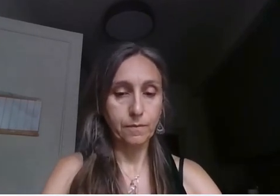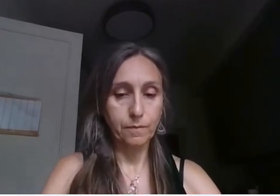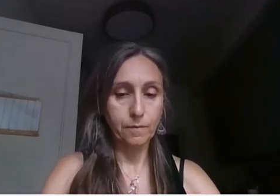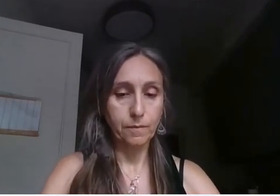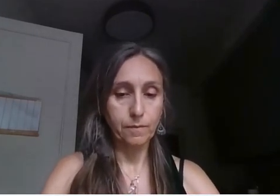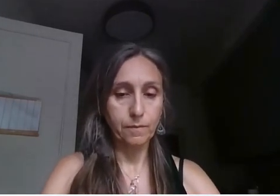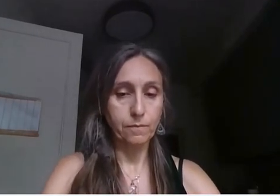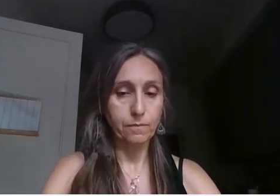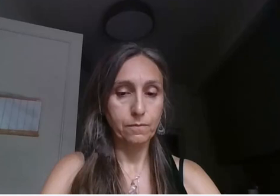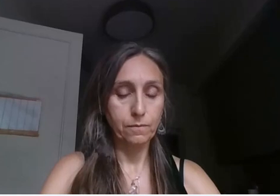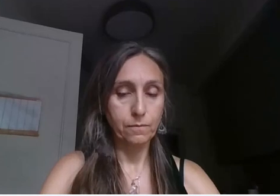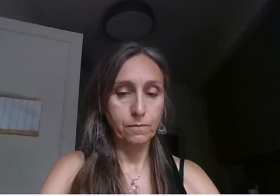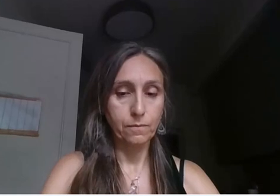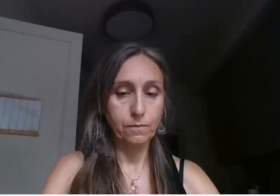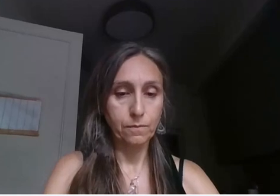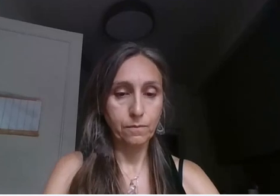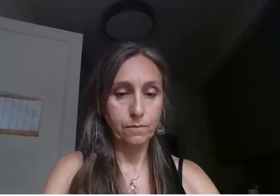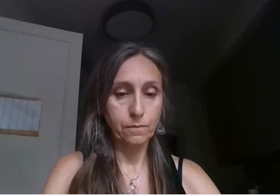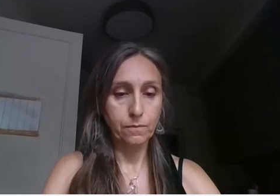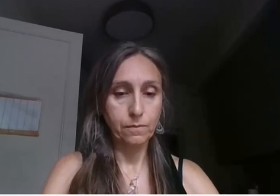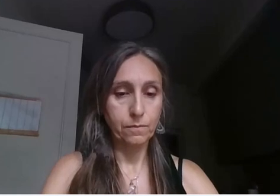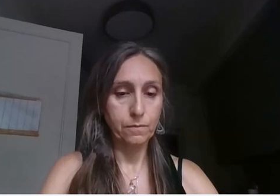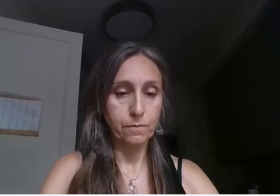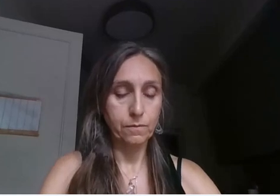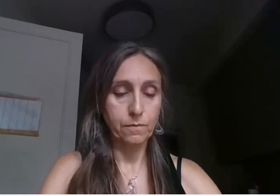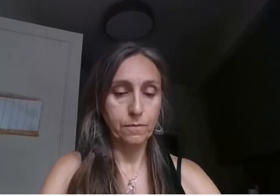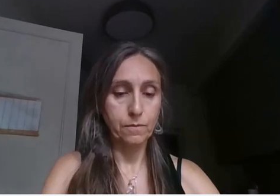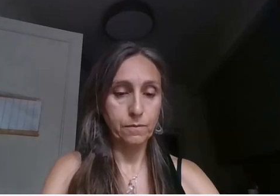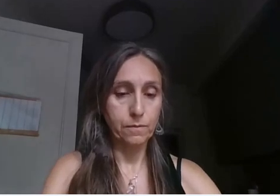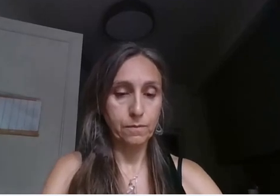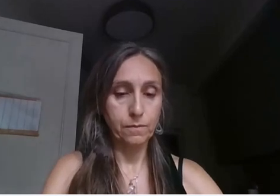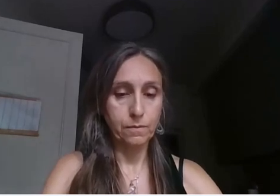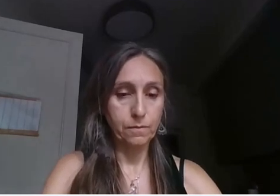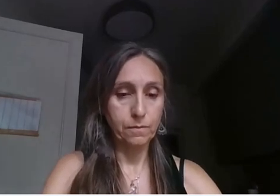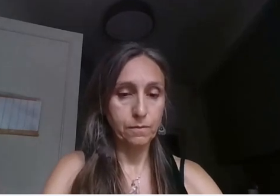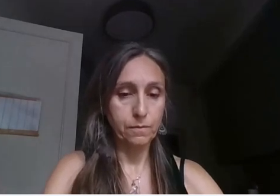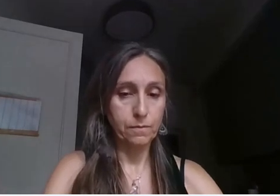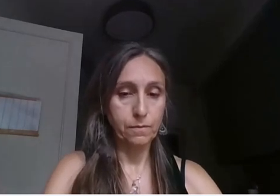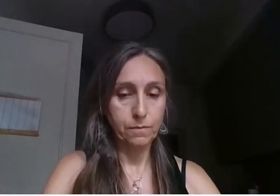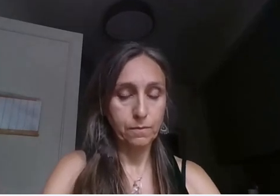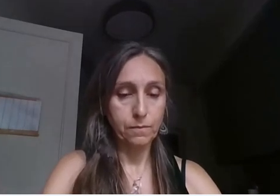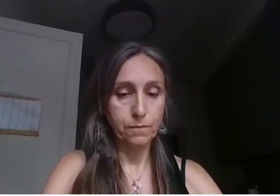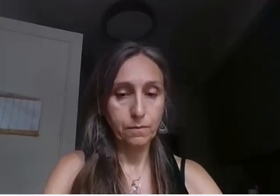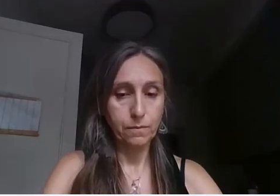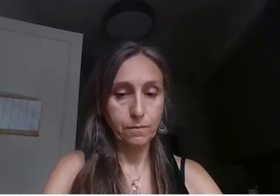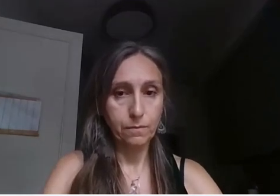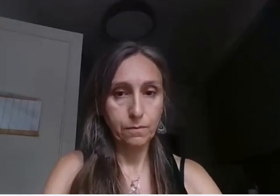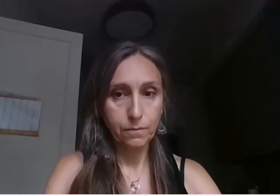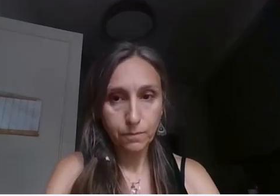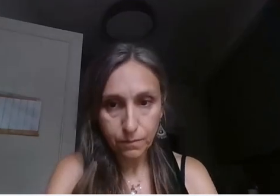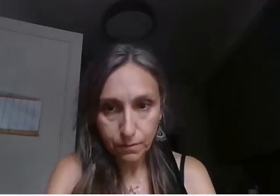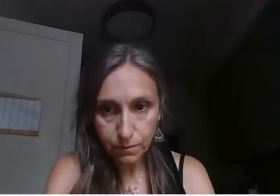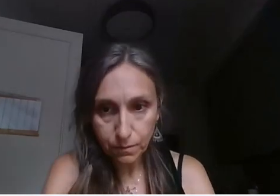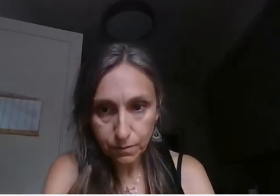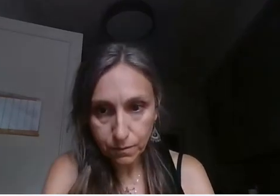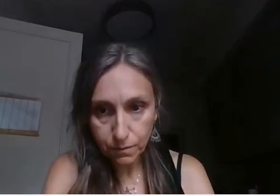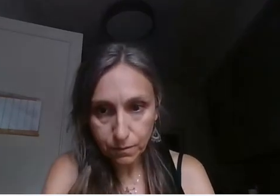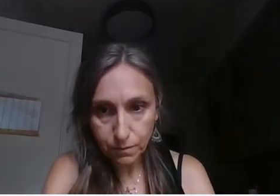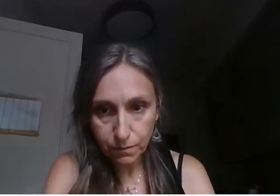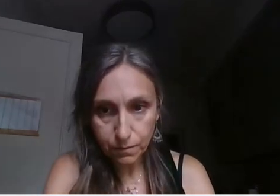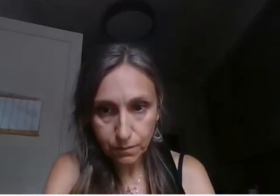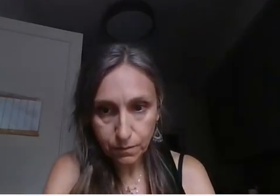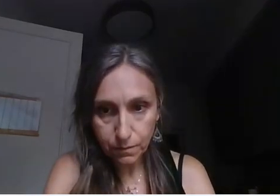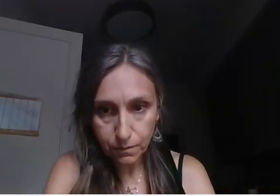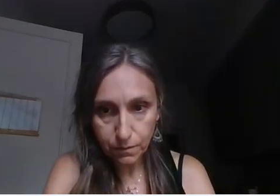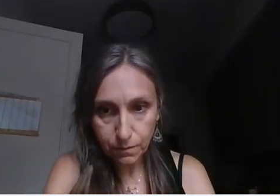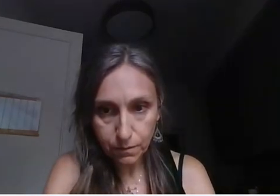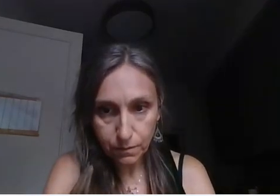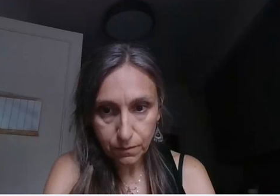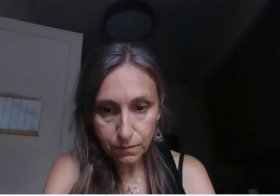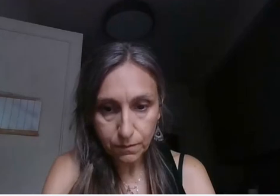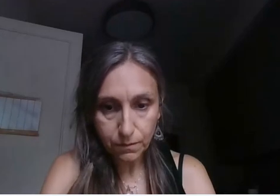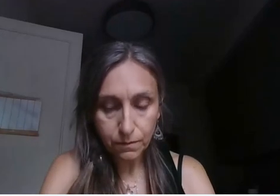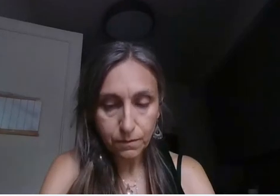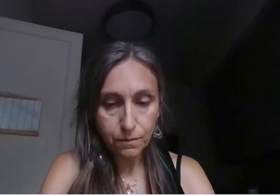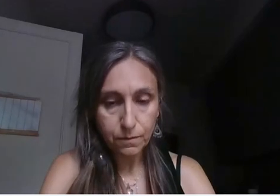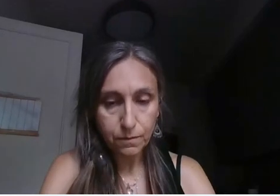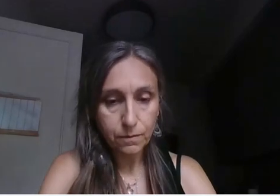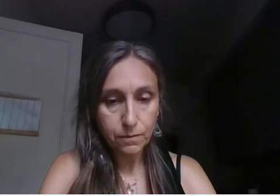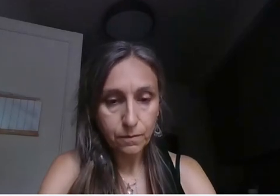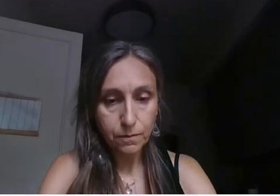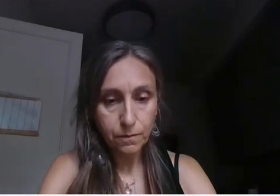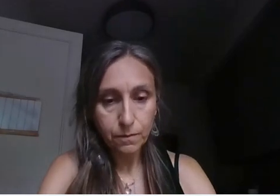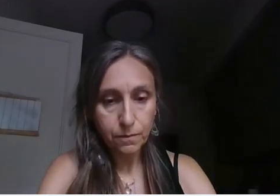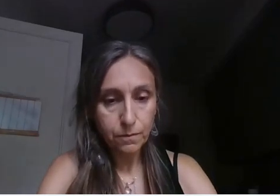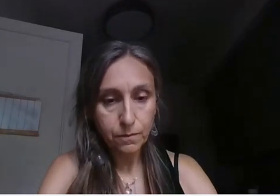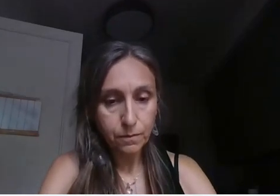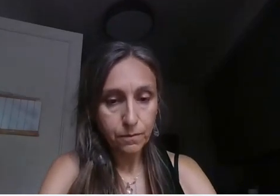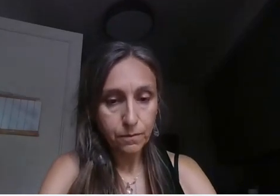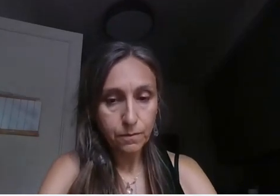loro ti garantiscono un utilizzo libero sino ad un ammontare di, se non sbaglio, $200. Che cosa, come